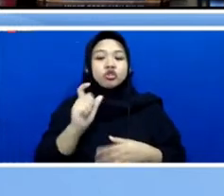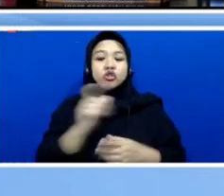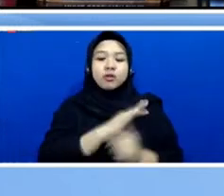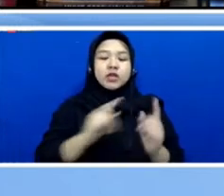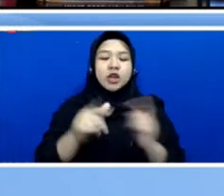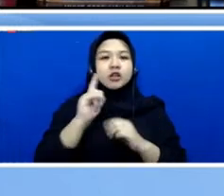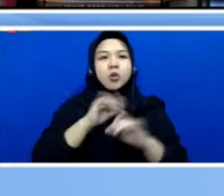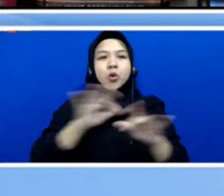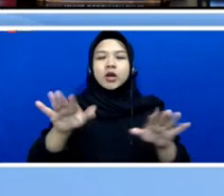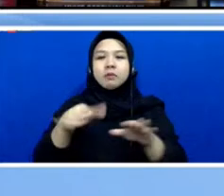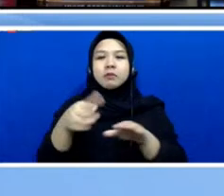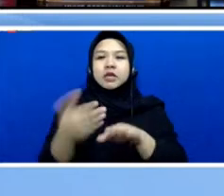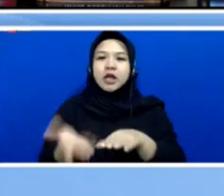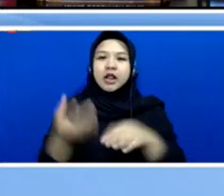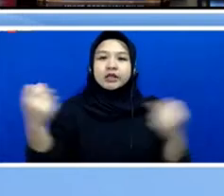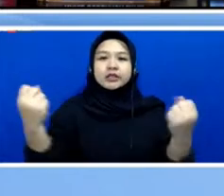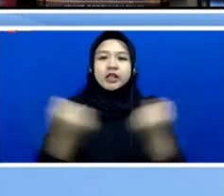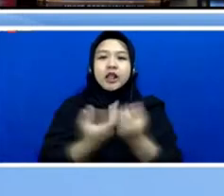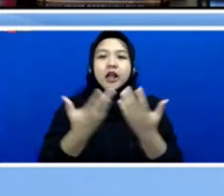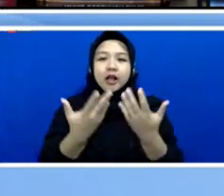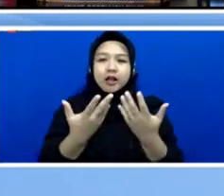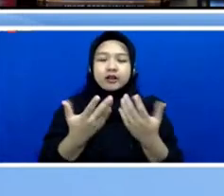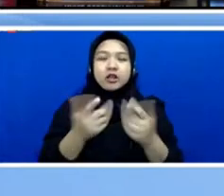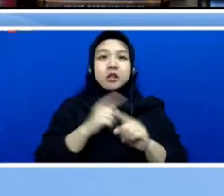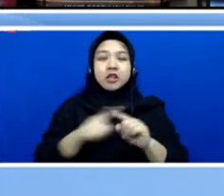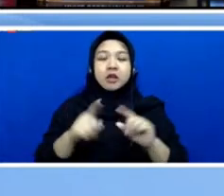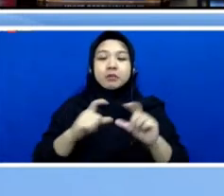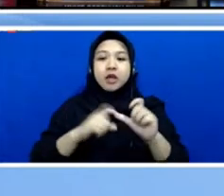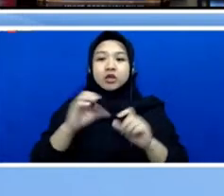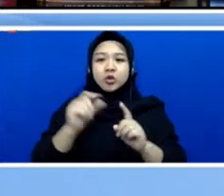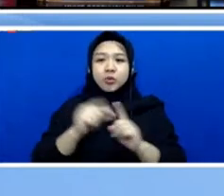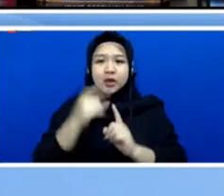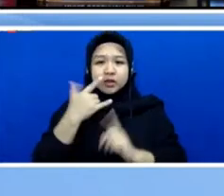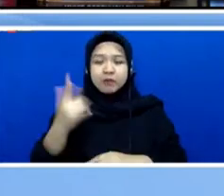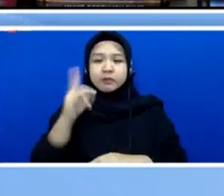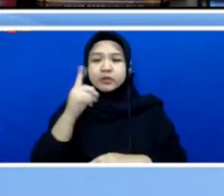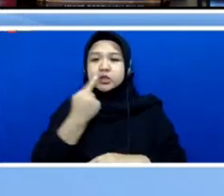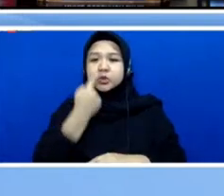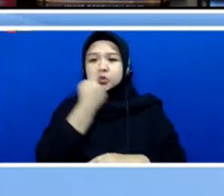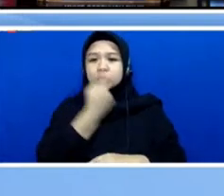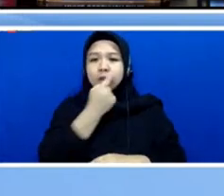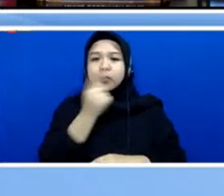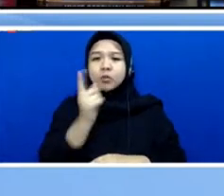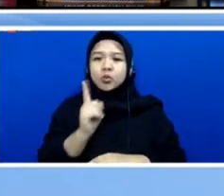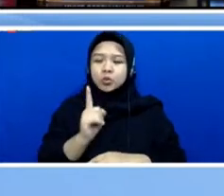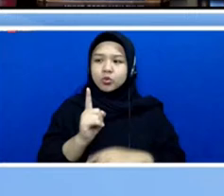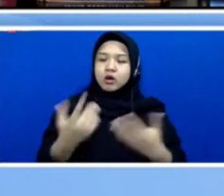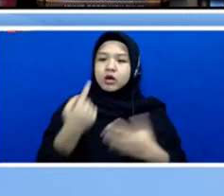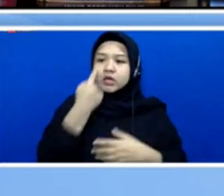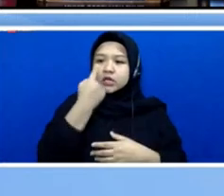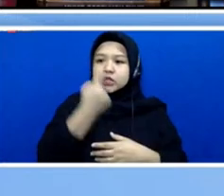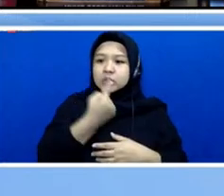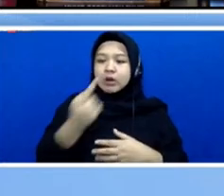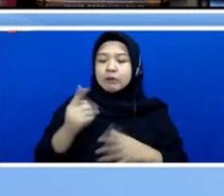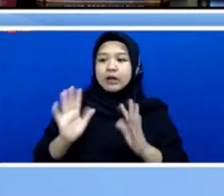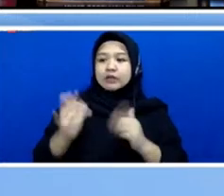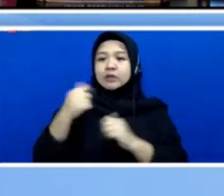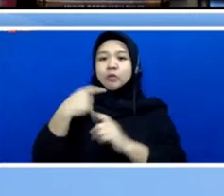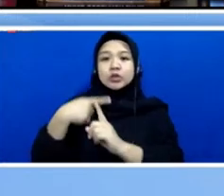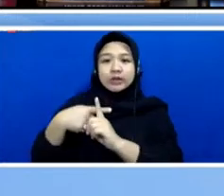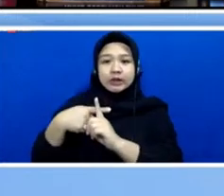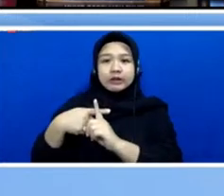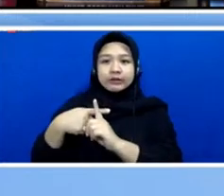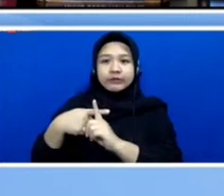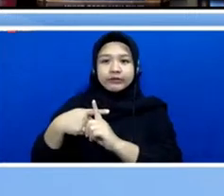warga meninggalnya kecelakaan. Tapi SOP-nya kan tetap di-swab dulu. Kok dilalah di-swab itu ya hasilnya positif.